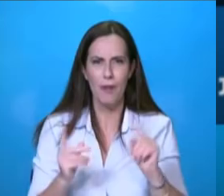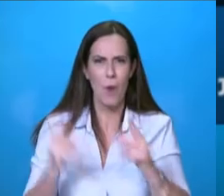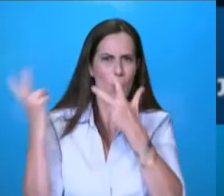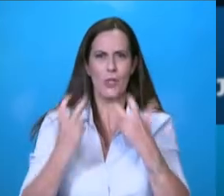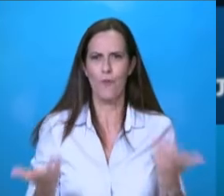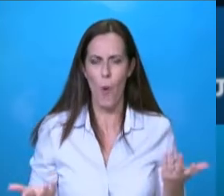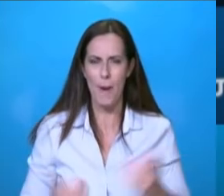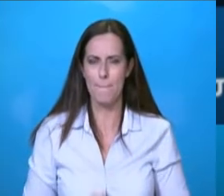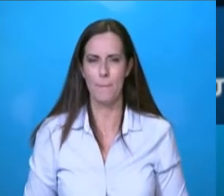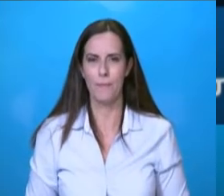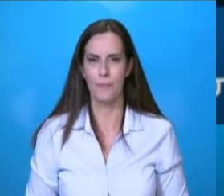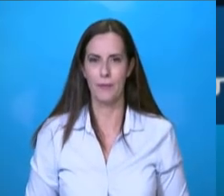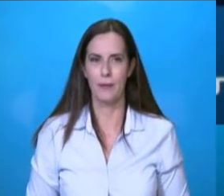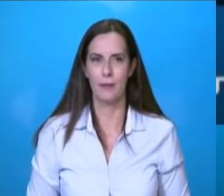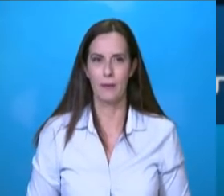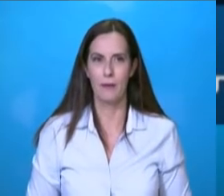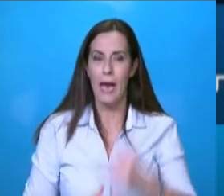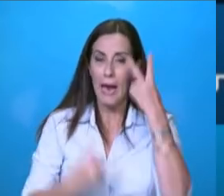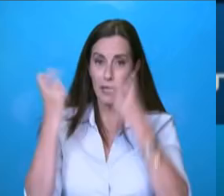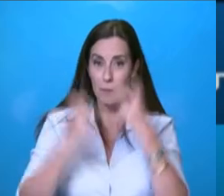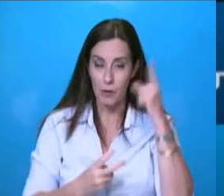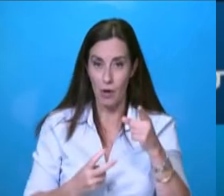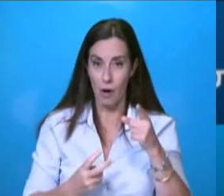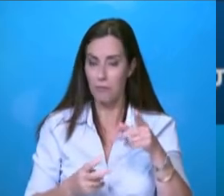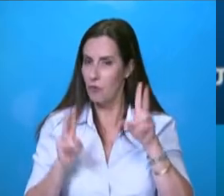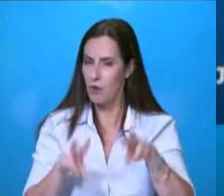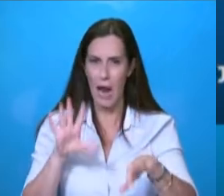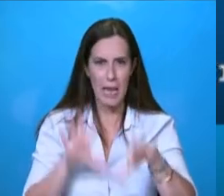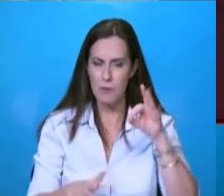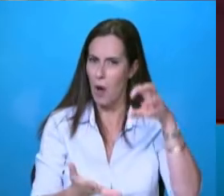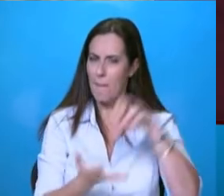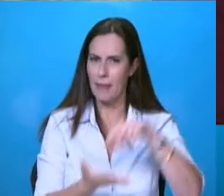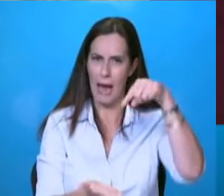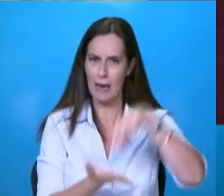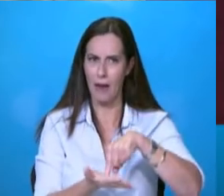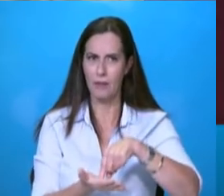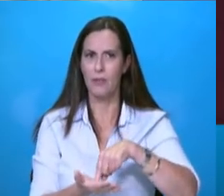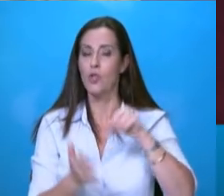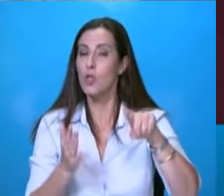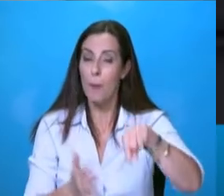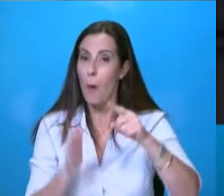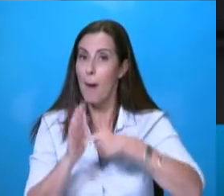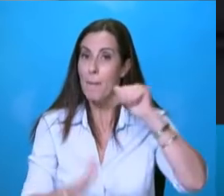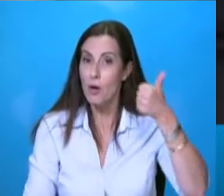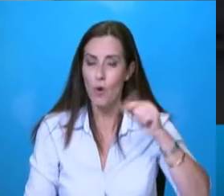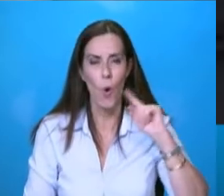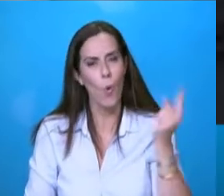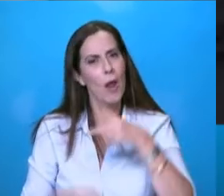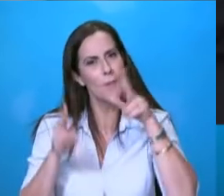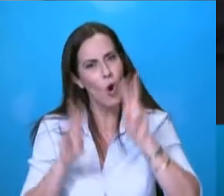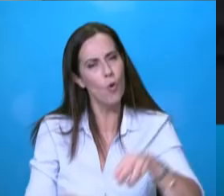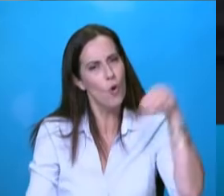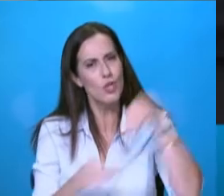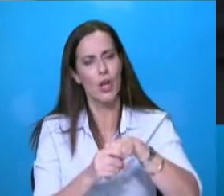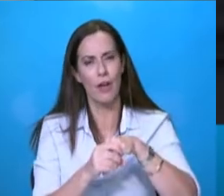צפויים. את המידע על השידורים המונגשים אפשר למצוא באתר כאן, שבו בפעם הראשונה כולם יוכלו